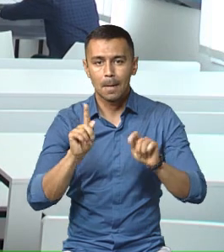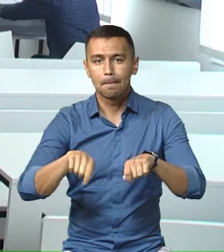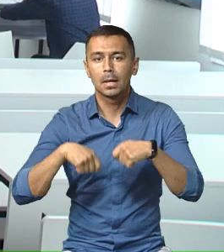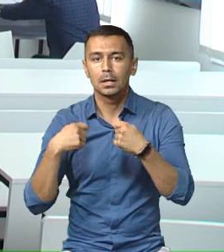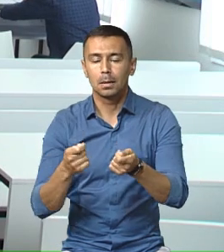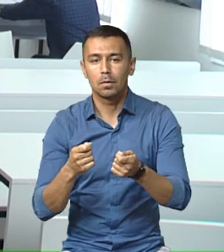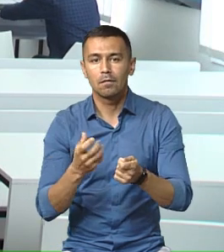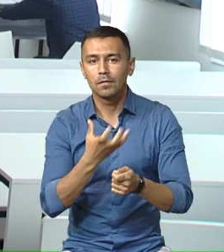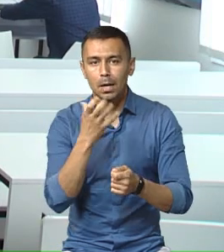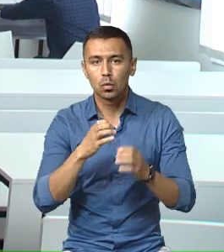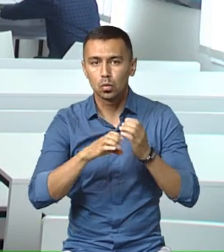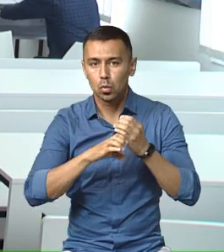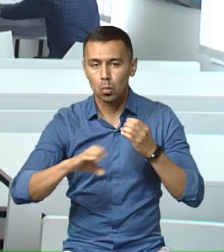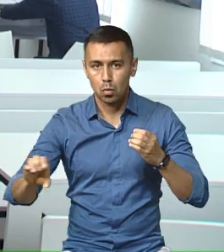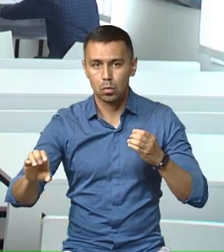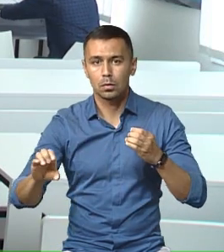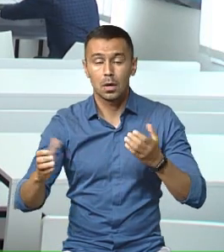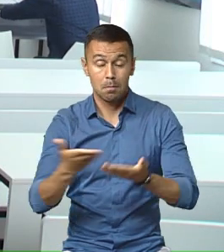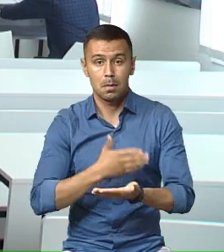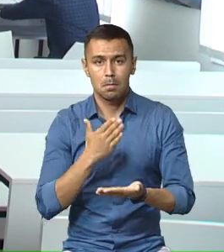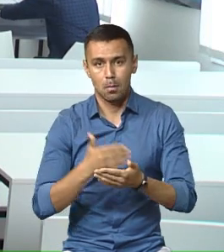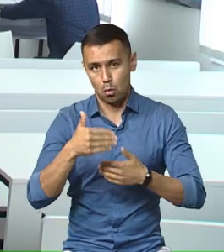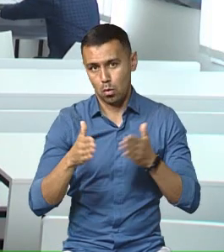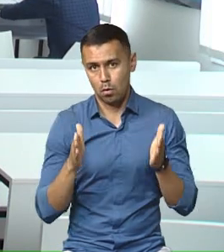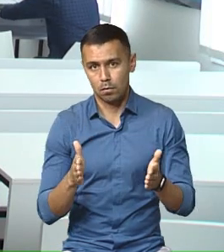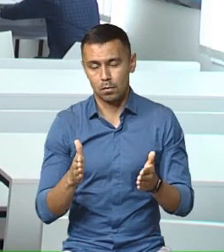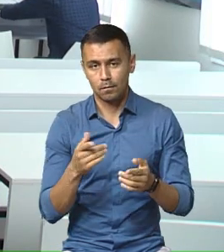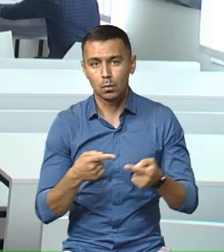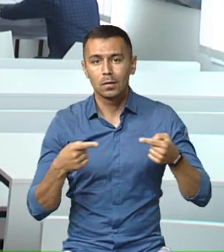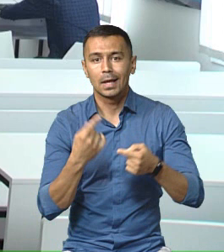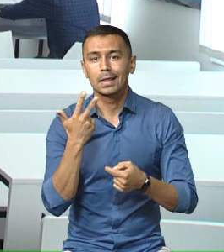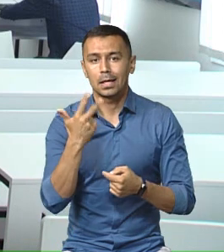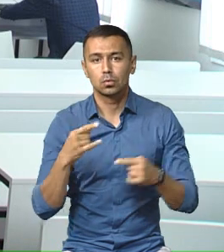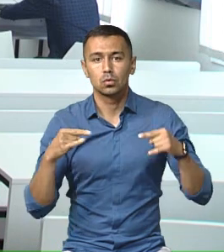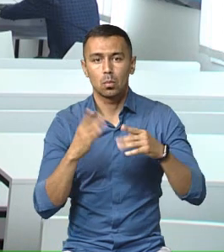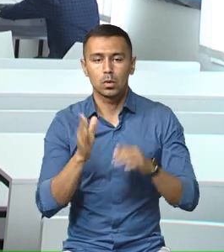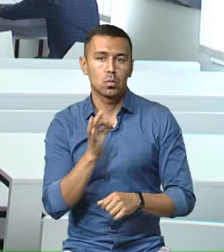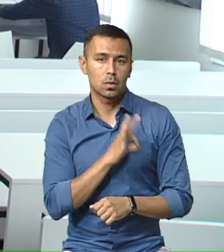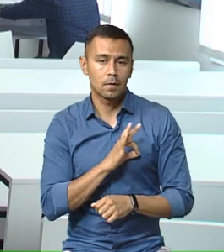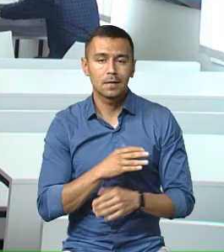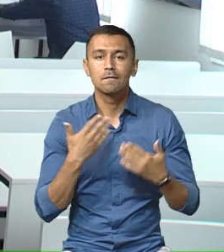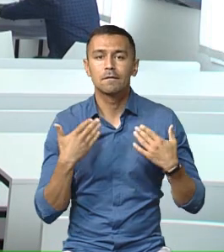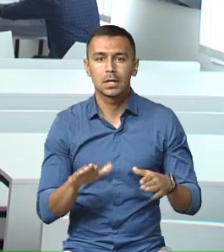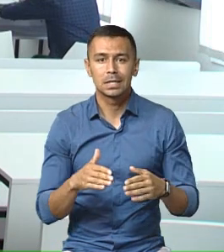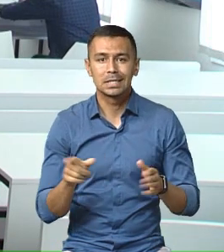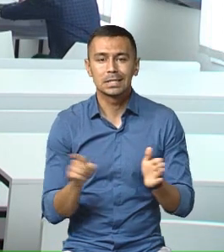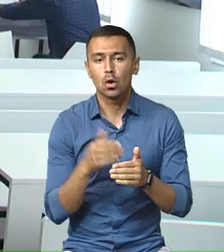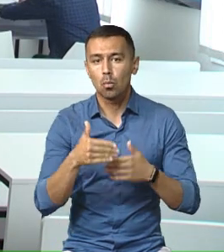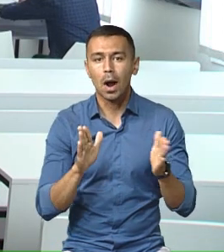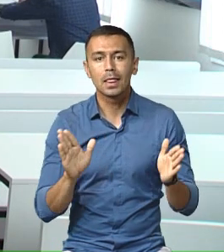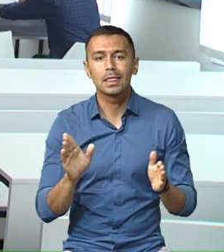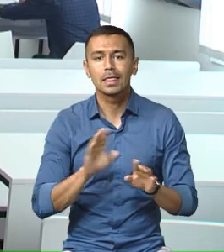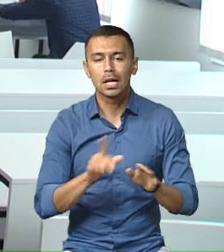передаємо в термотрубу, поліетилен сідається, ми маємо упаковку. Відповідно, на третьому столі ми будемо оперувати вже з упаковкою, а не з